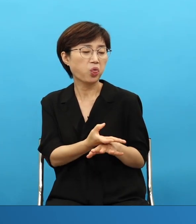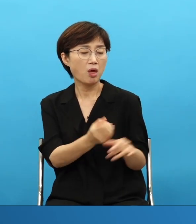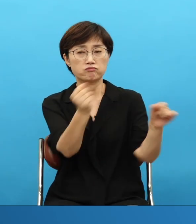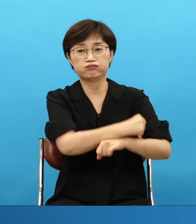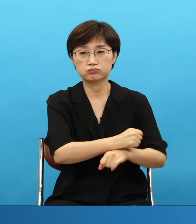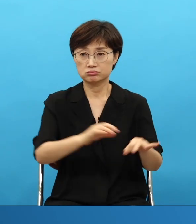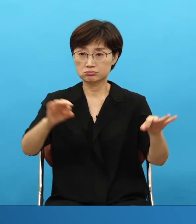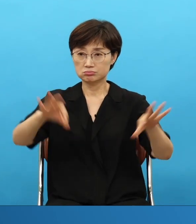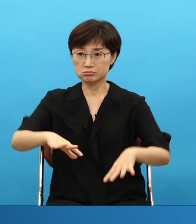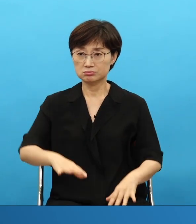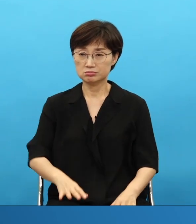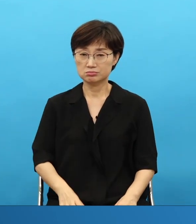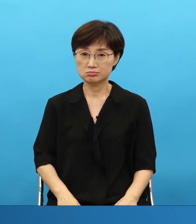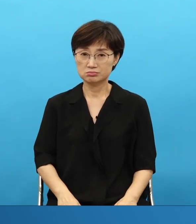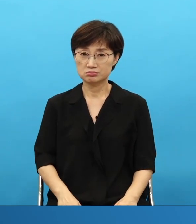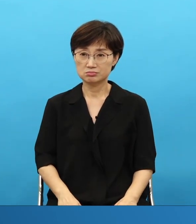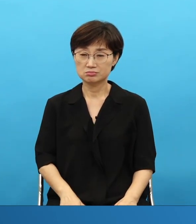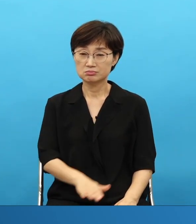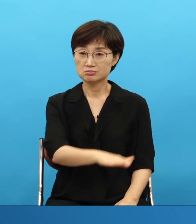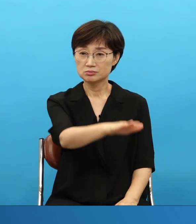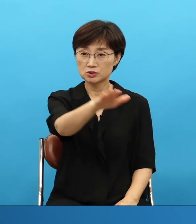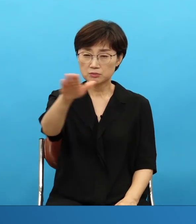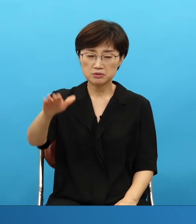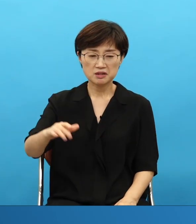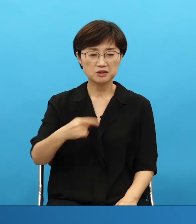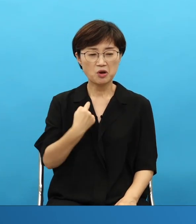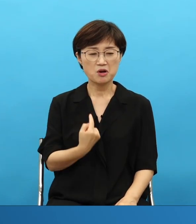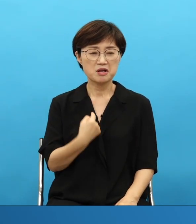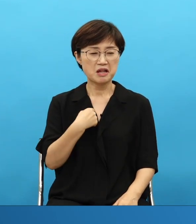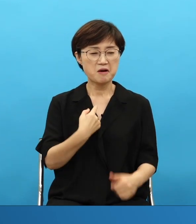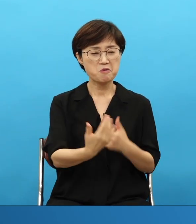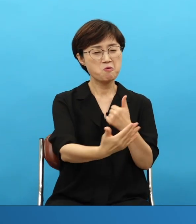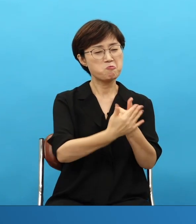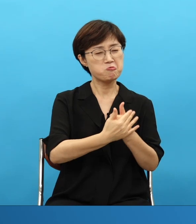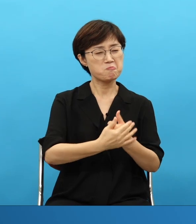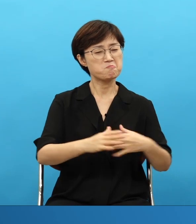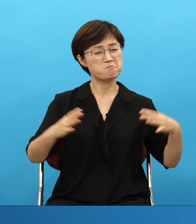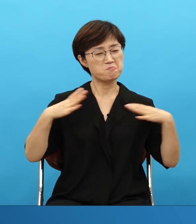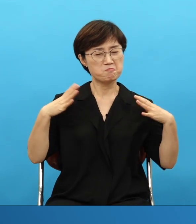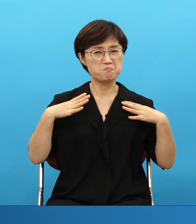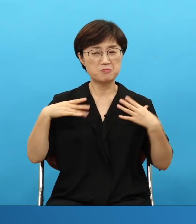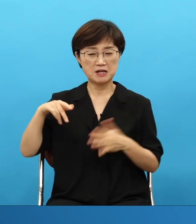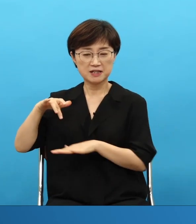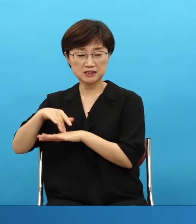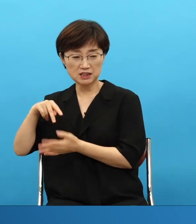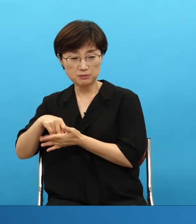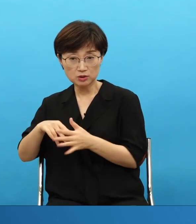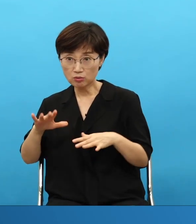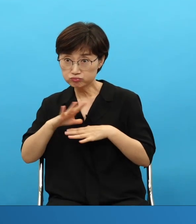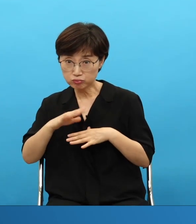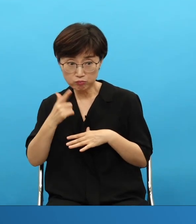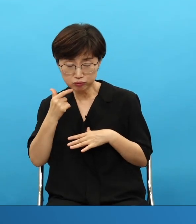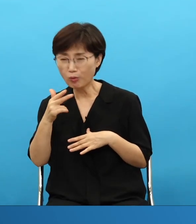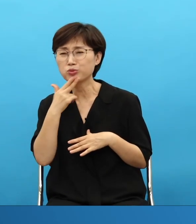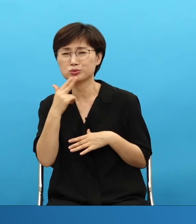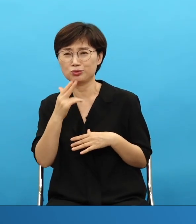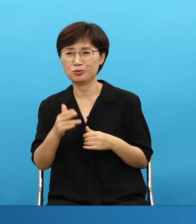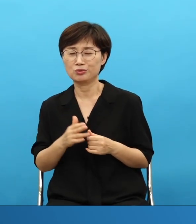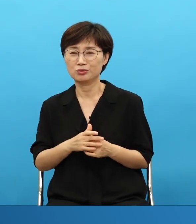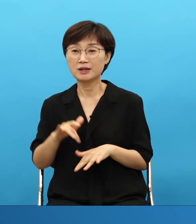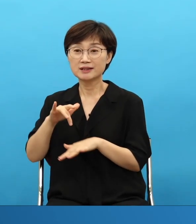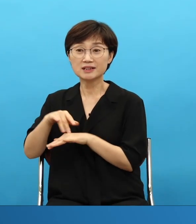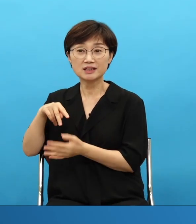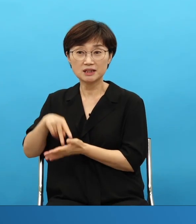over. 여러분의 많은 가진 놈 배경 부러워하지 않습니다. All of your background, he's not jealous of you.